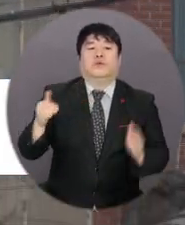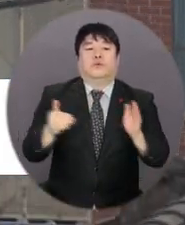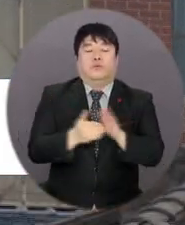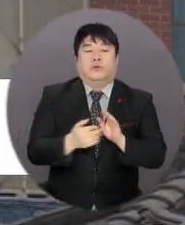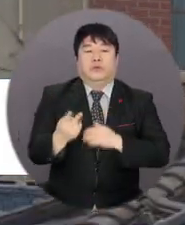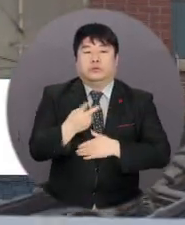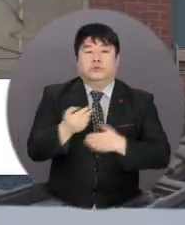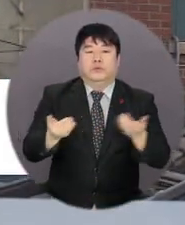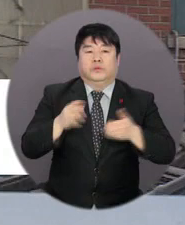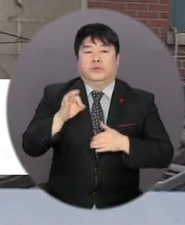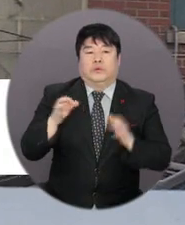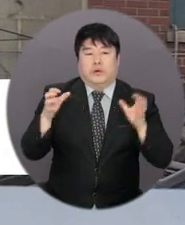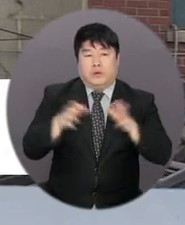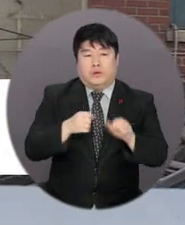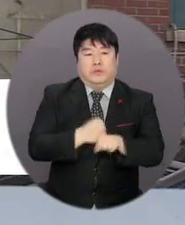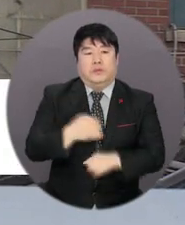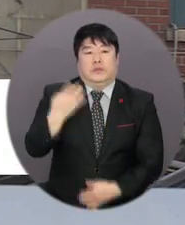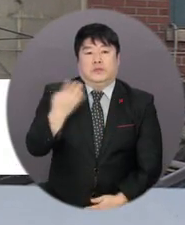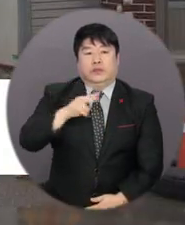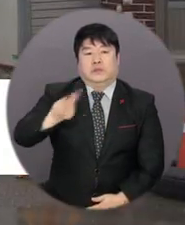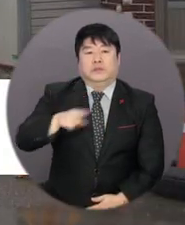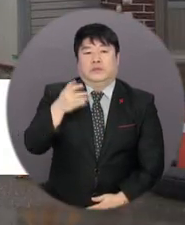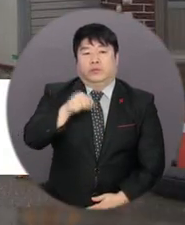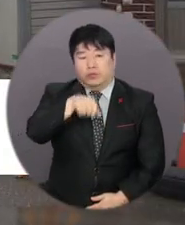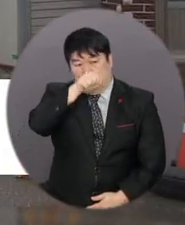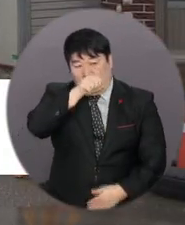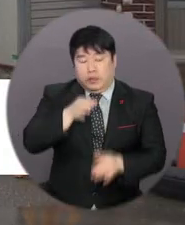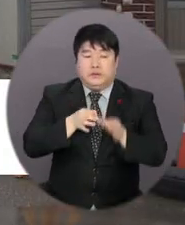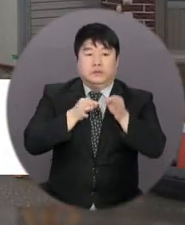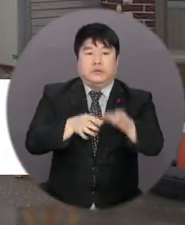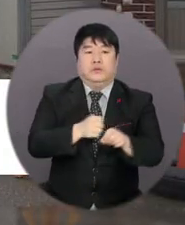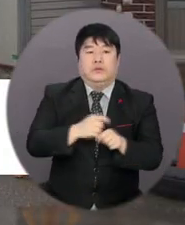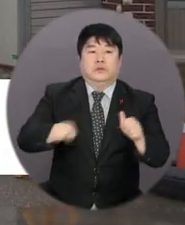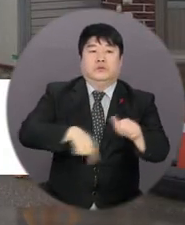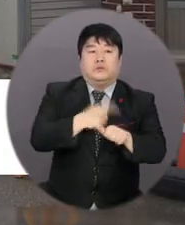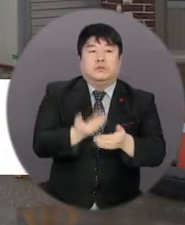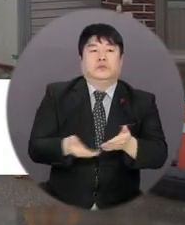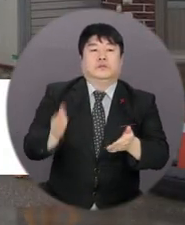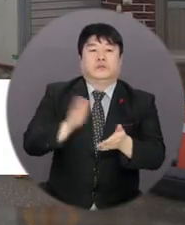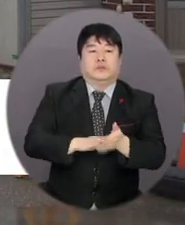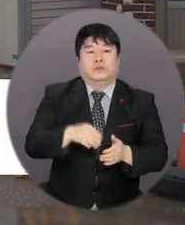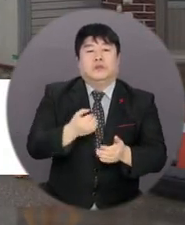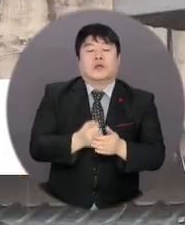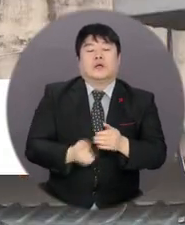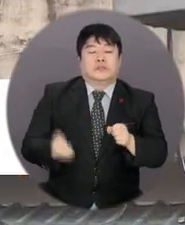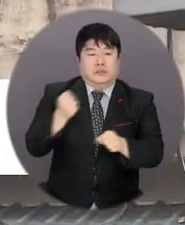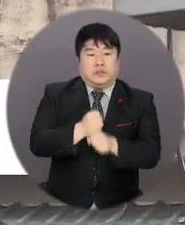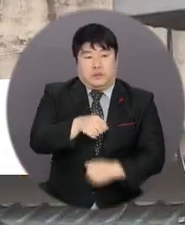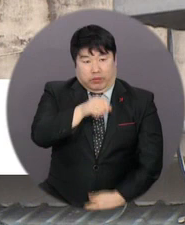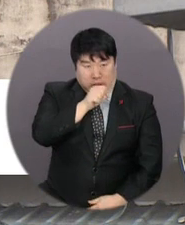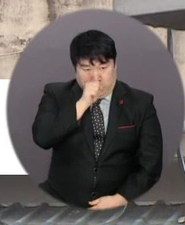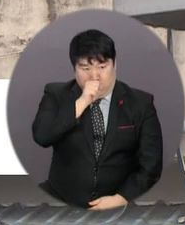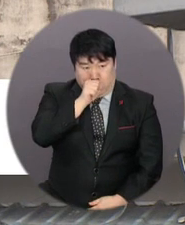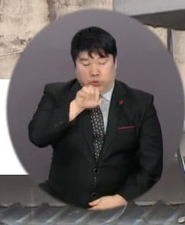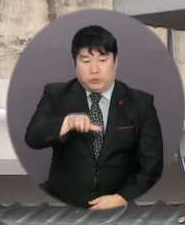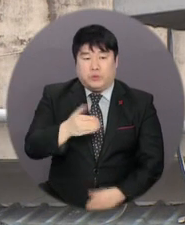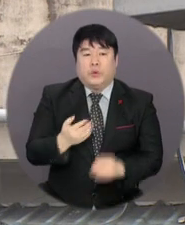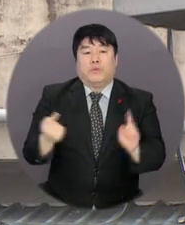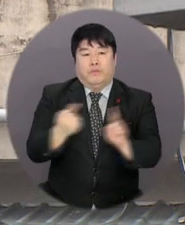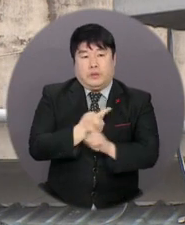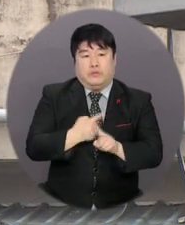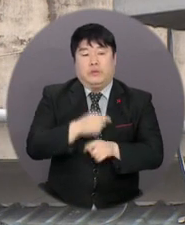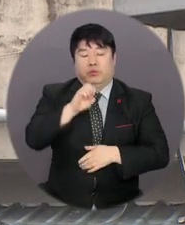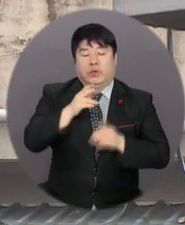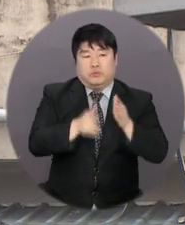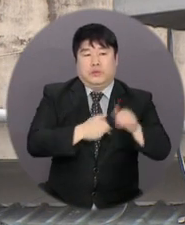두 사업비를 합산한 4,200억 원 예산을 투입해 주변을 창업하기 좋은 환경으로 바꿀 계획입니다. 우선